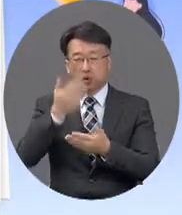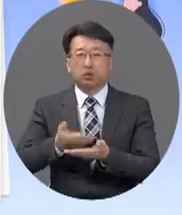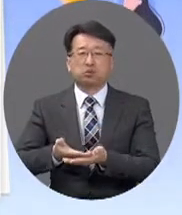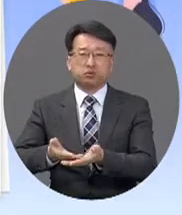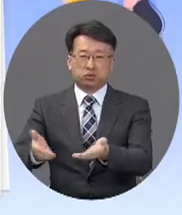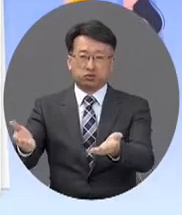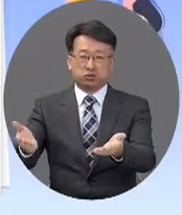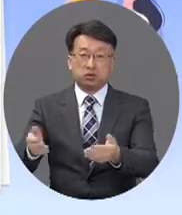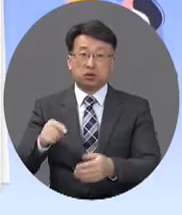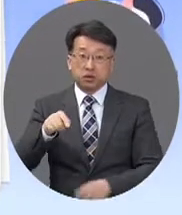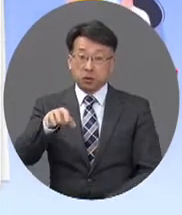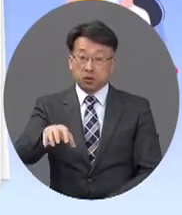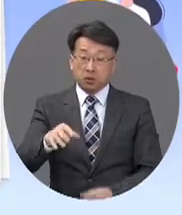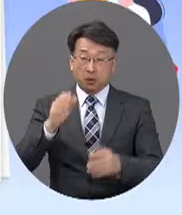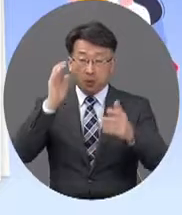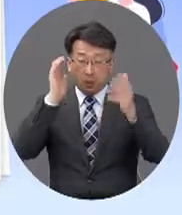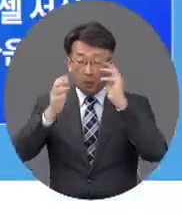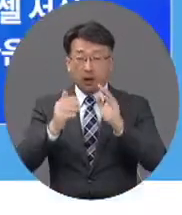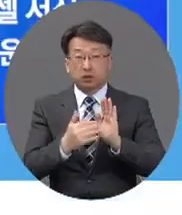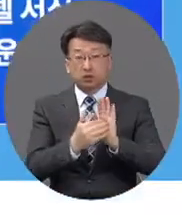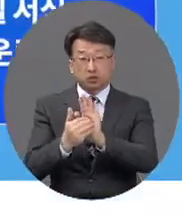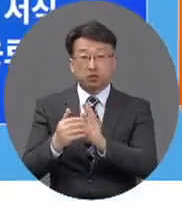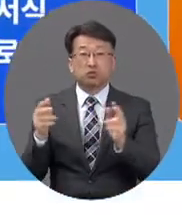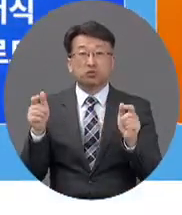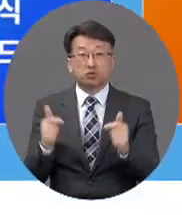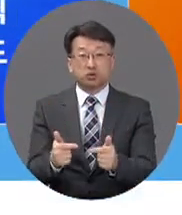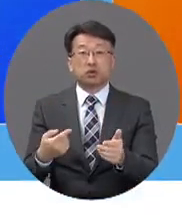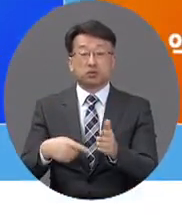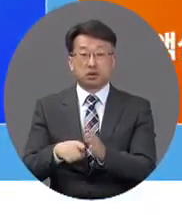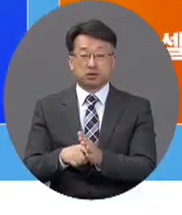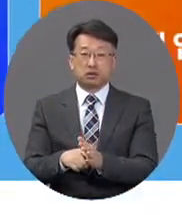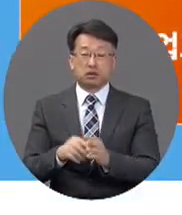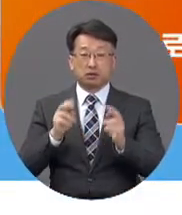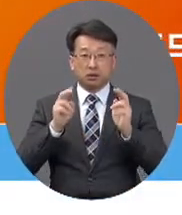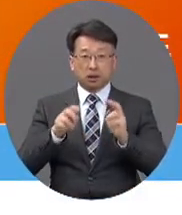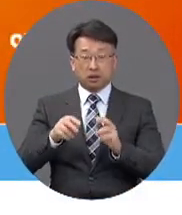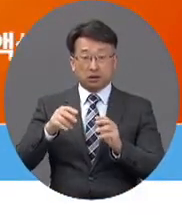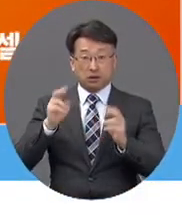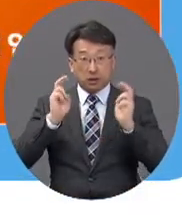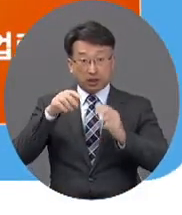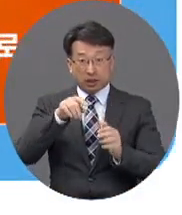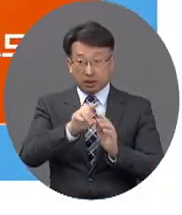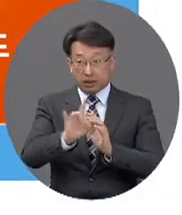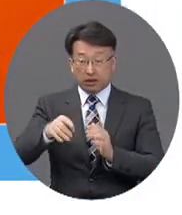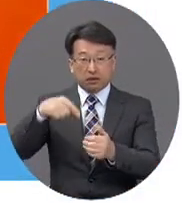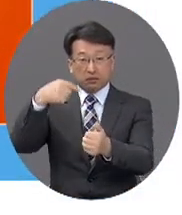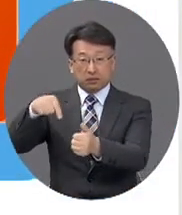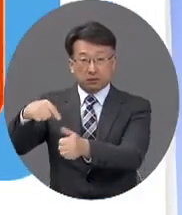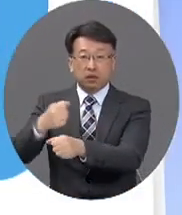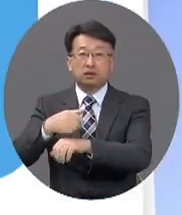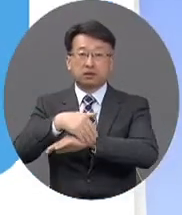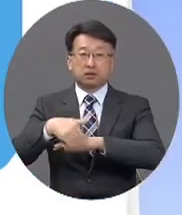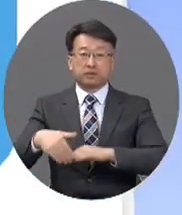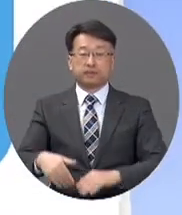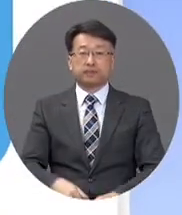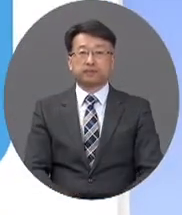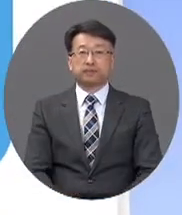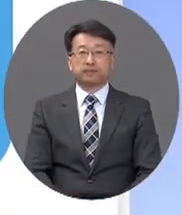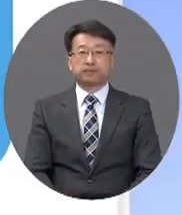한편 현장에서의 혼란을 최소화하기 위해 사업장 지도에 집중할 계획입니다. MBC 뉴스 이재경입니다.